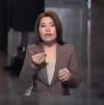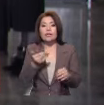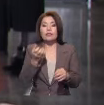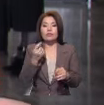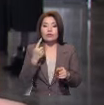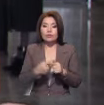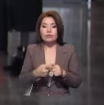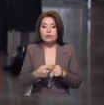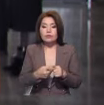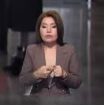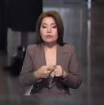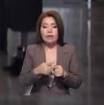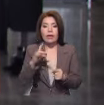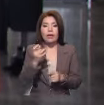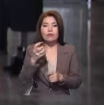қатар